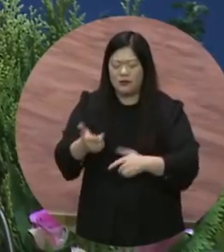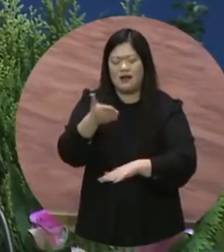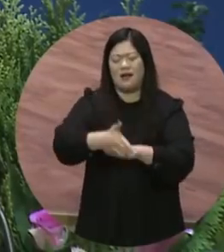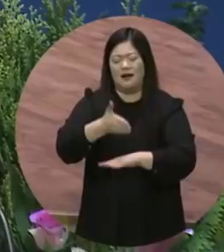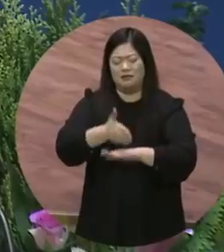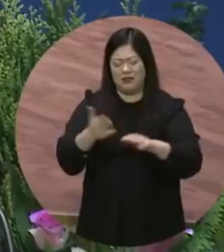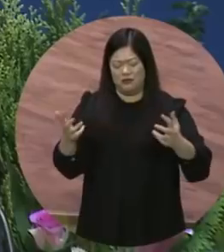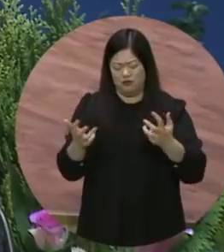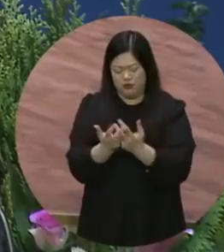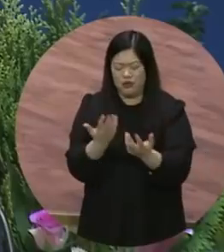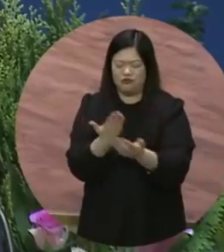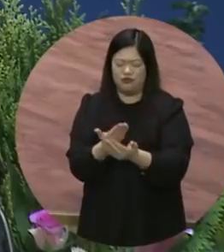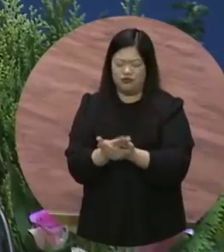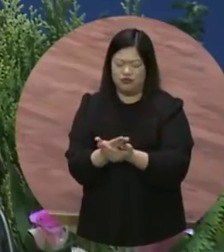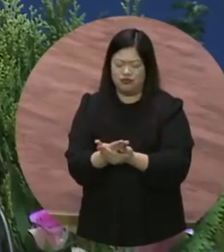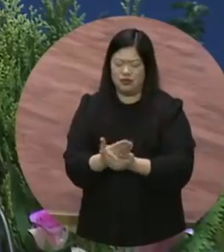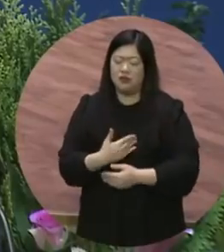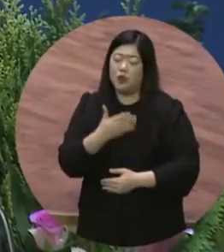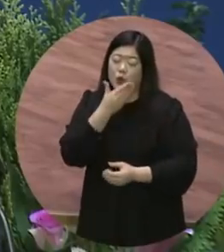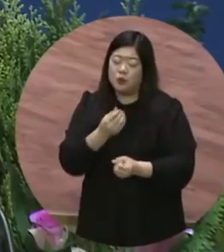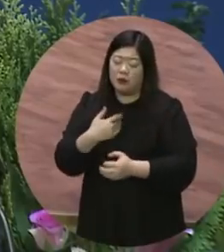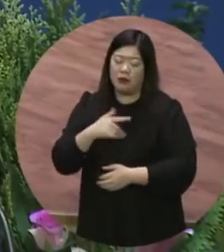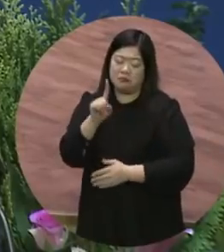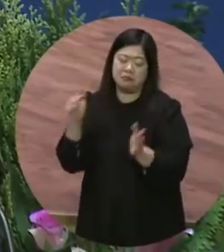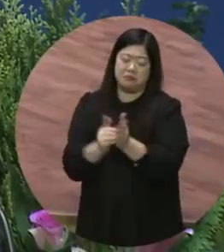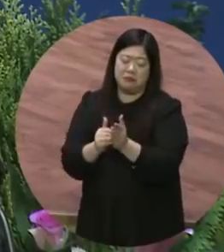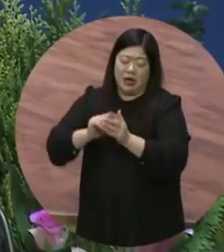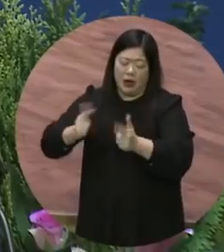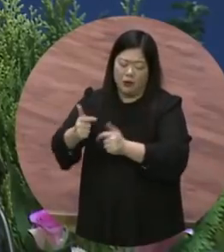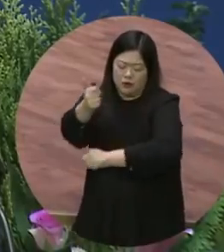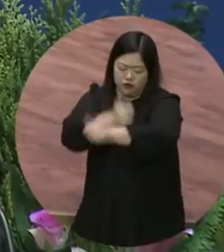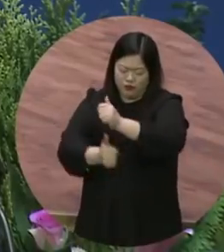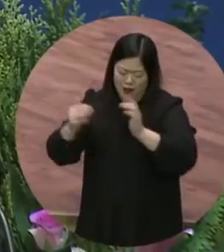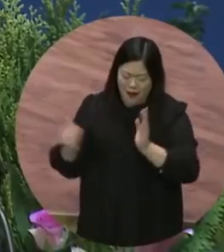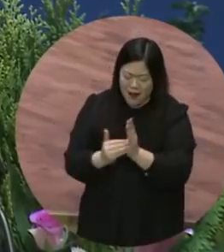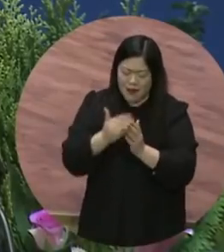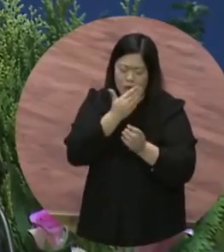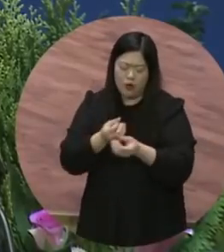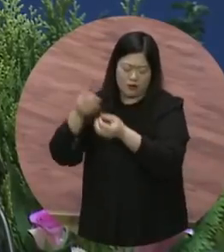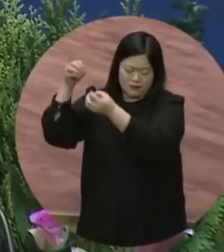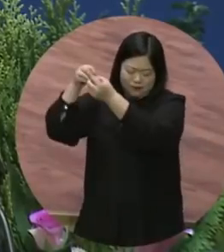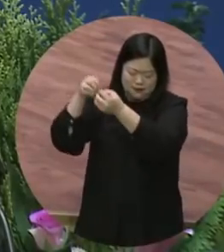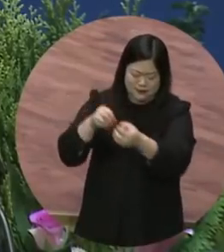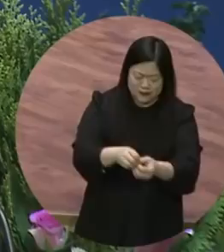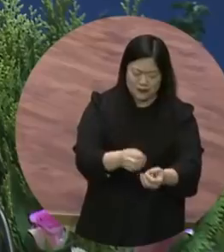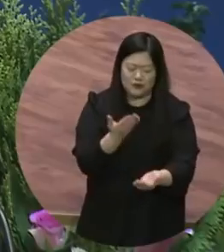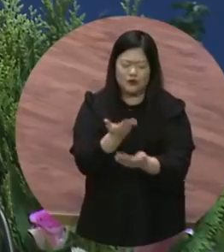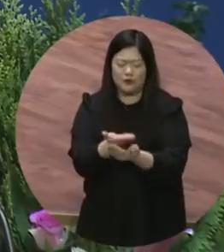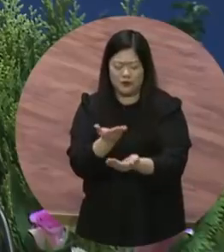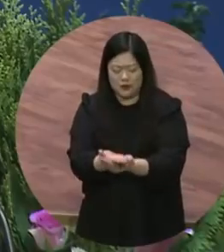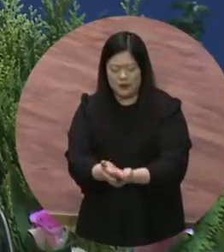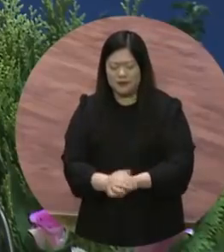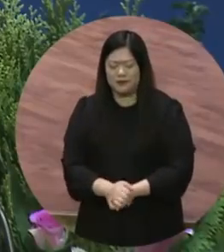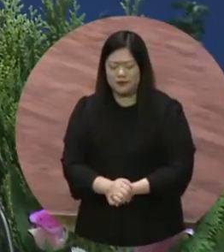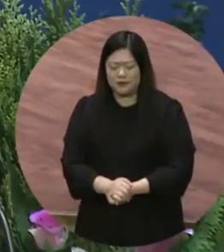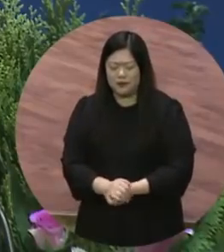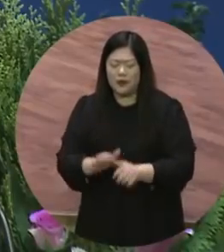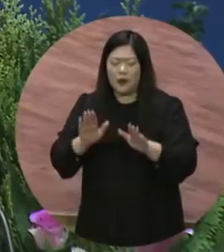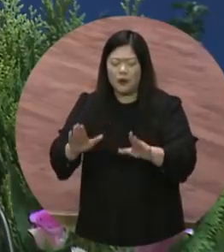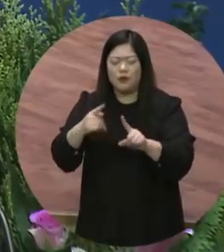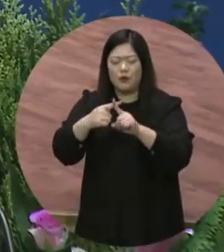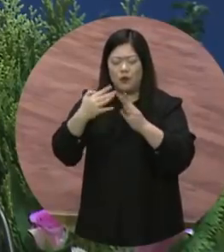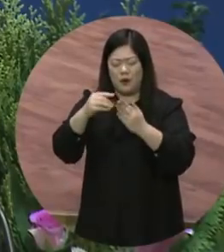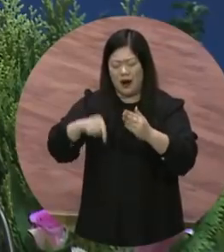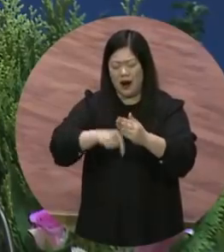주시옵시고 후손들까지 축복이라고 간증할 만큼 헌당의 은신이 있게 하여 주옵소서. 오늘 또 직분 따라